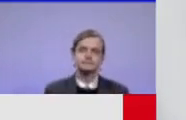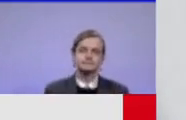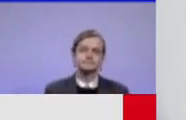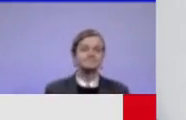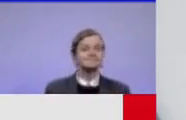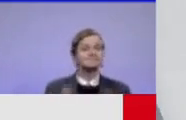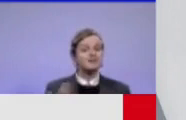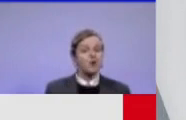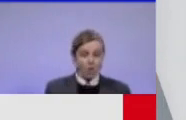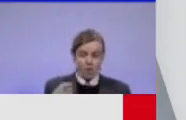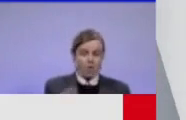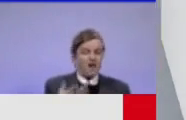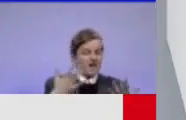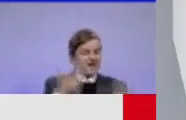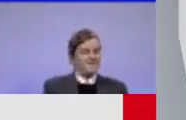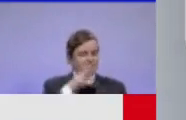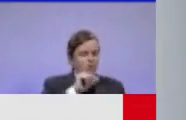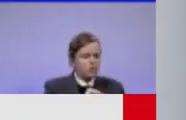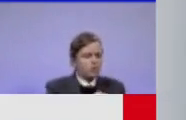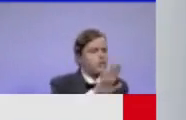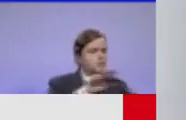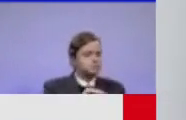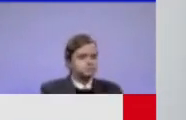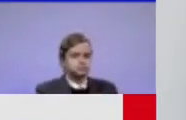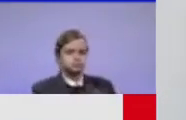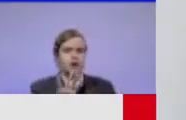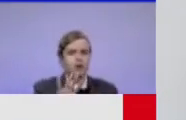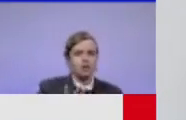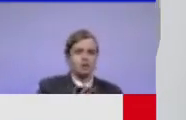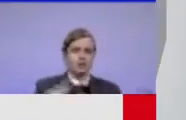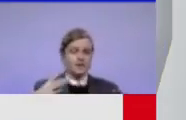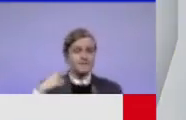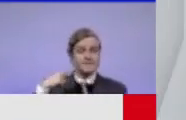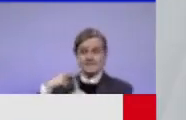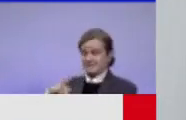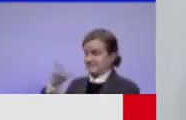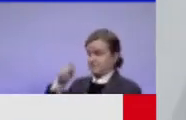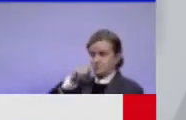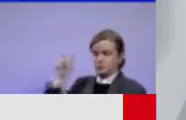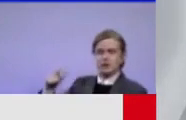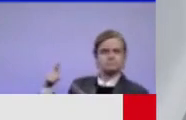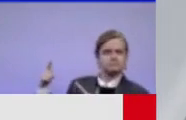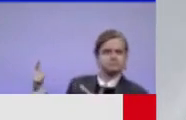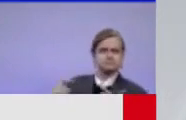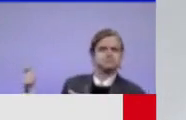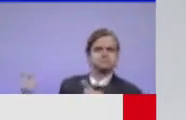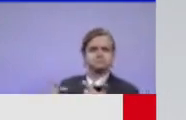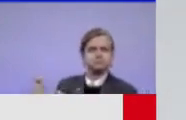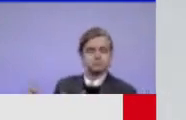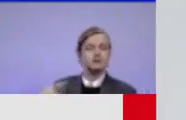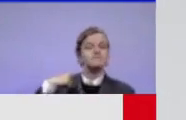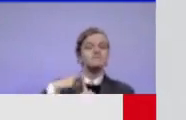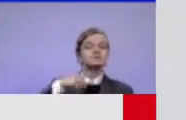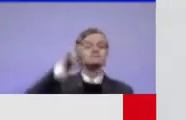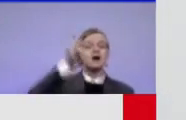de sănătate, la modul în care am acționat în pandemia de COVID-19, la modul în care am intervenit